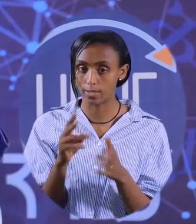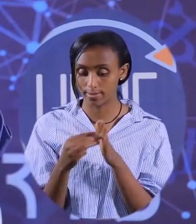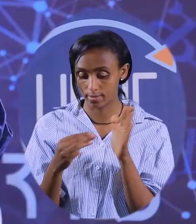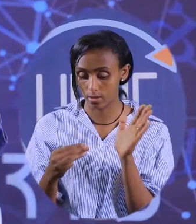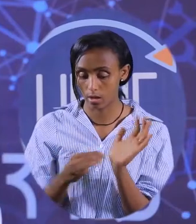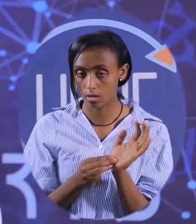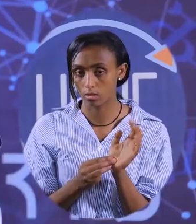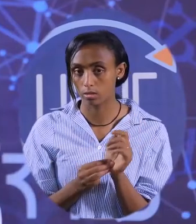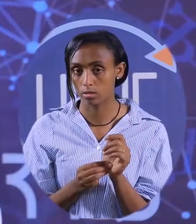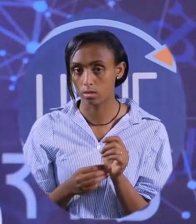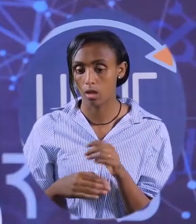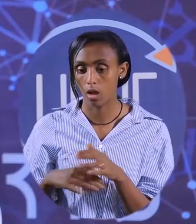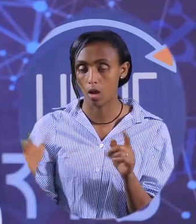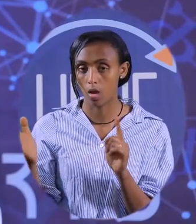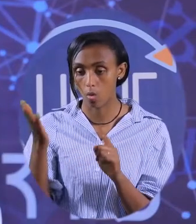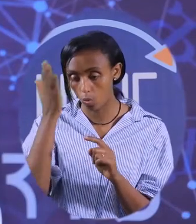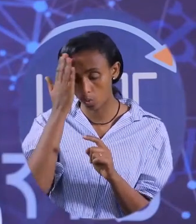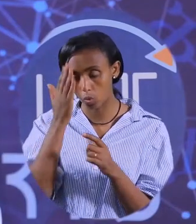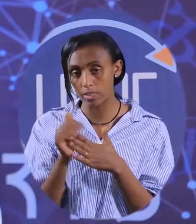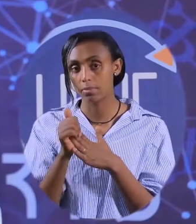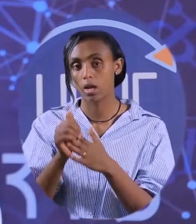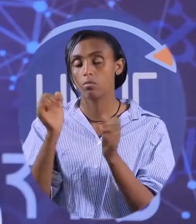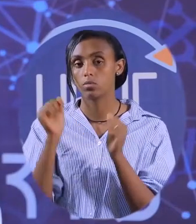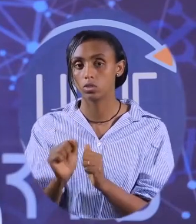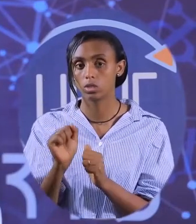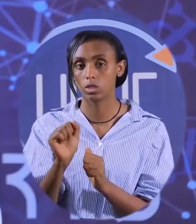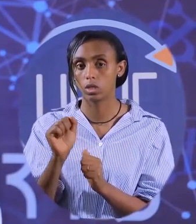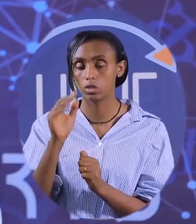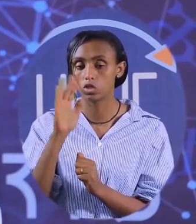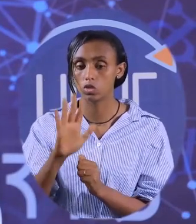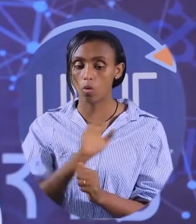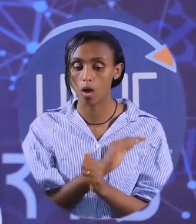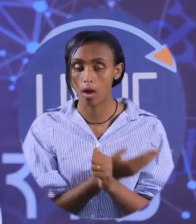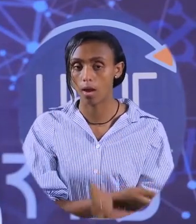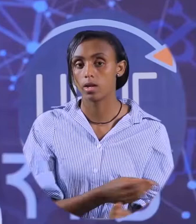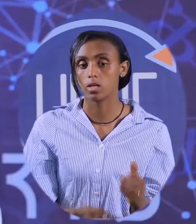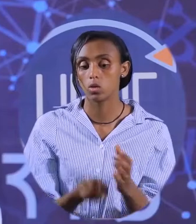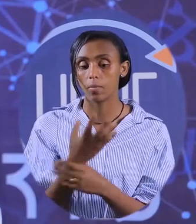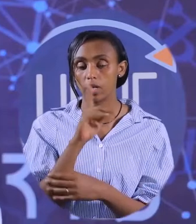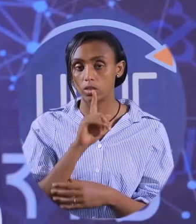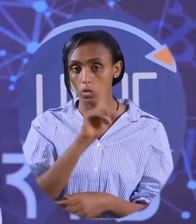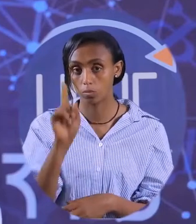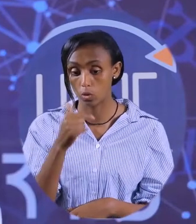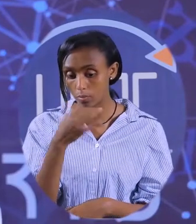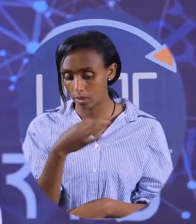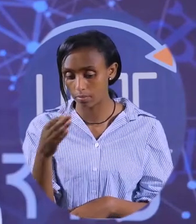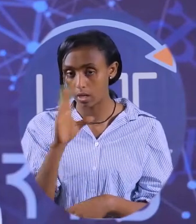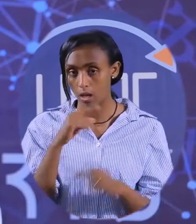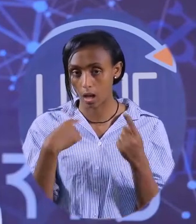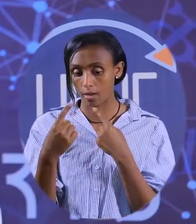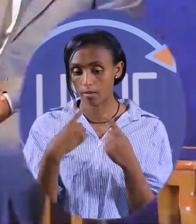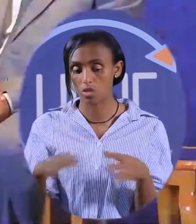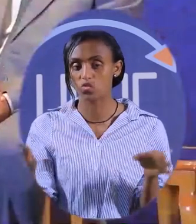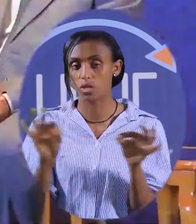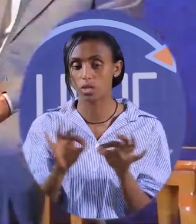ስርዓት አውቆ ሊመራ የሚችል የሰው ኃይል እያመረትን ነው ወይ የሚለው ላይ በደንብ መነጋገር ያስፈልገናል ማለት